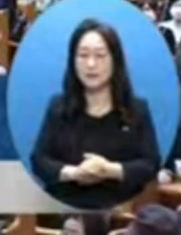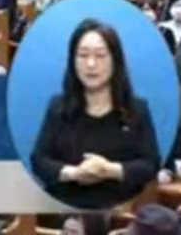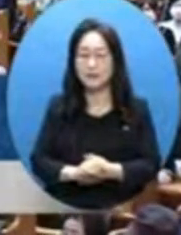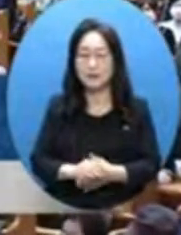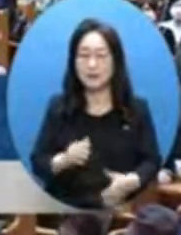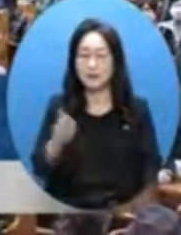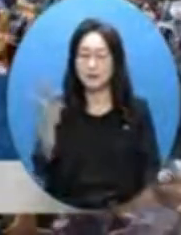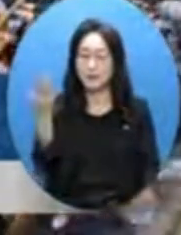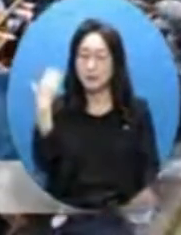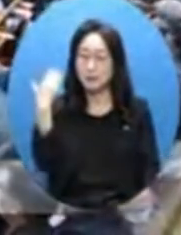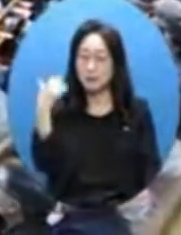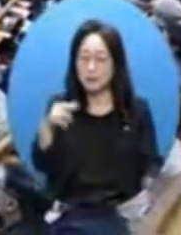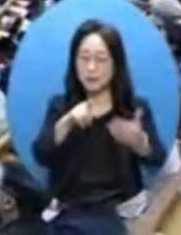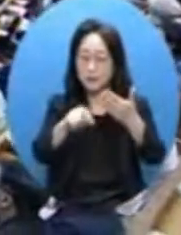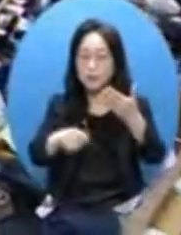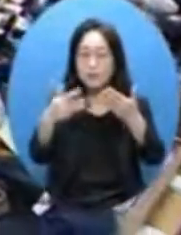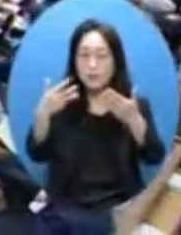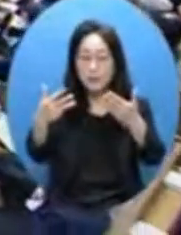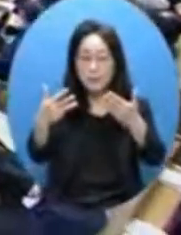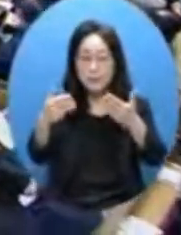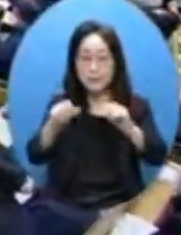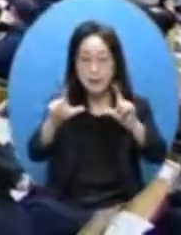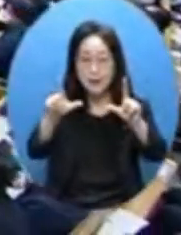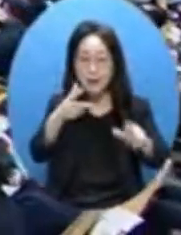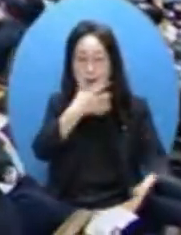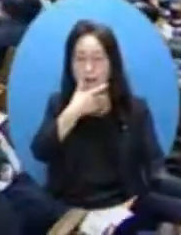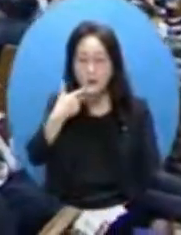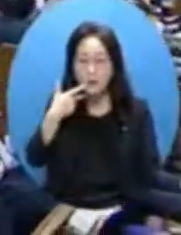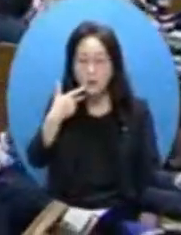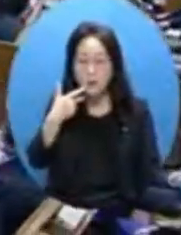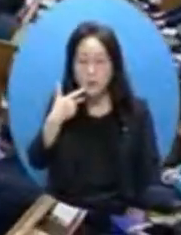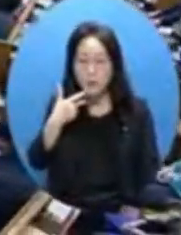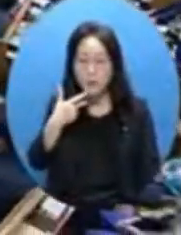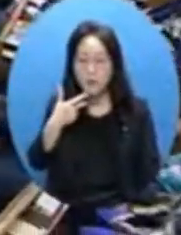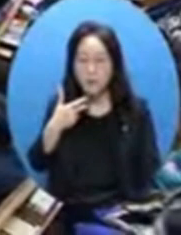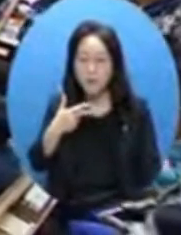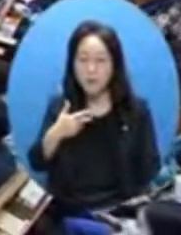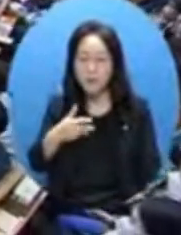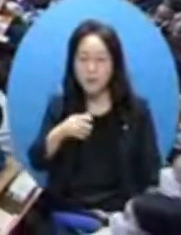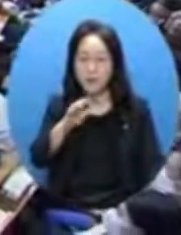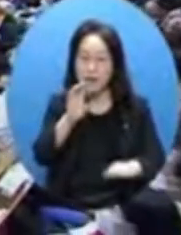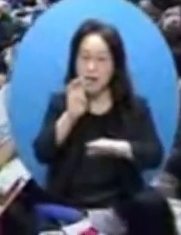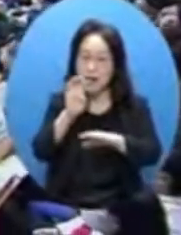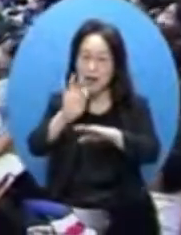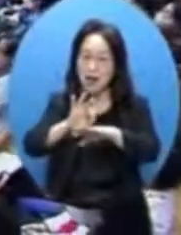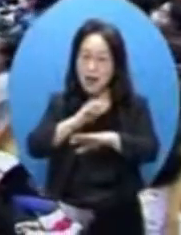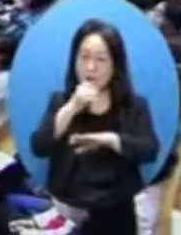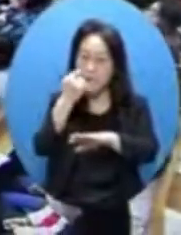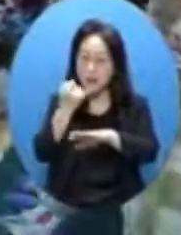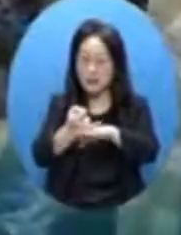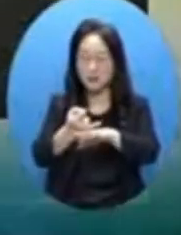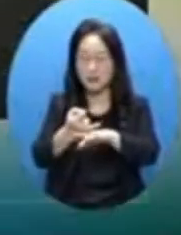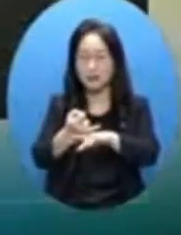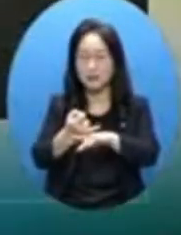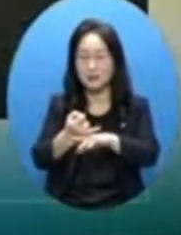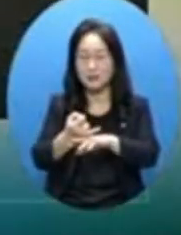지난 9월 8일 날 영국 엘리자베스 여왕이 96세를 일기로 세상을 떠났습니다.